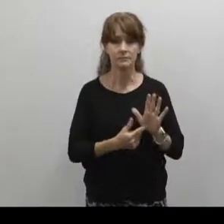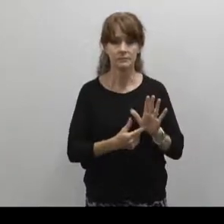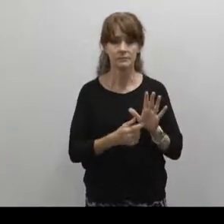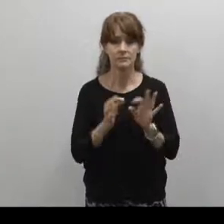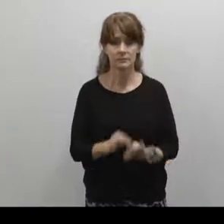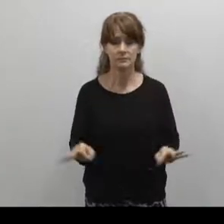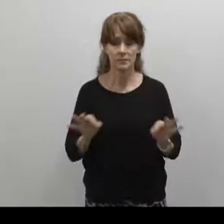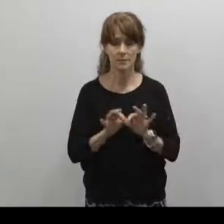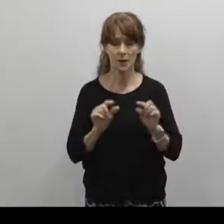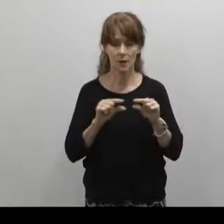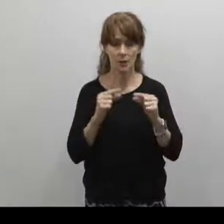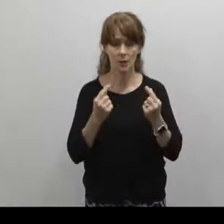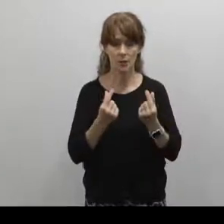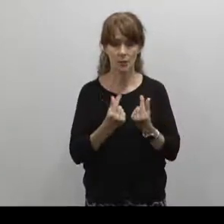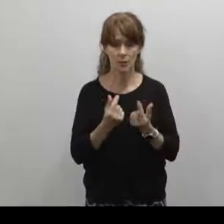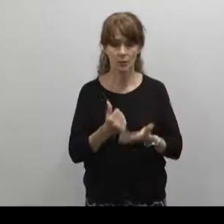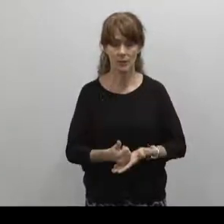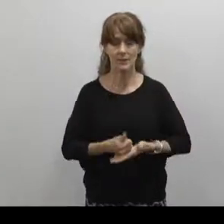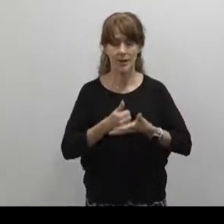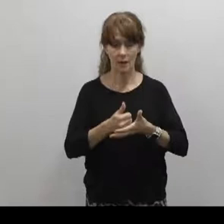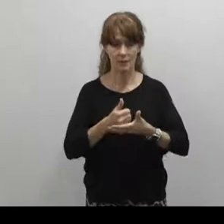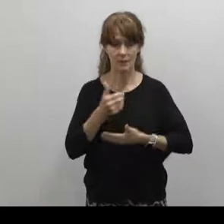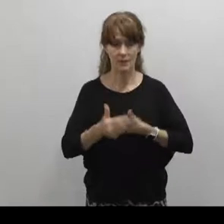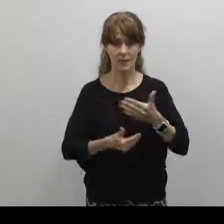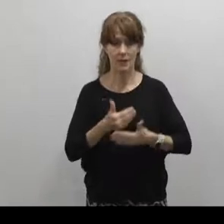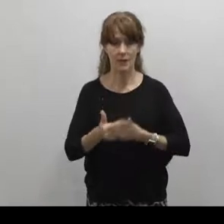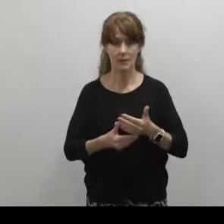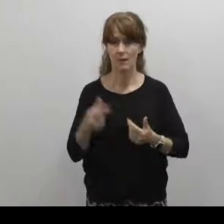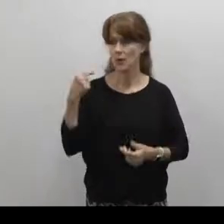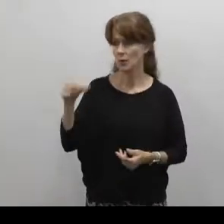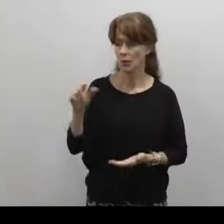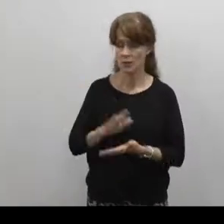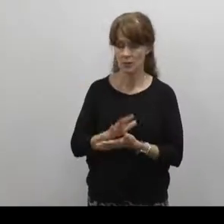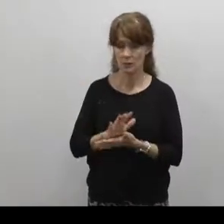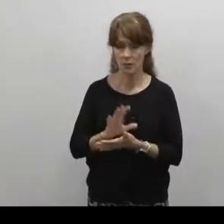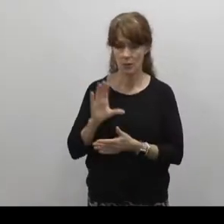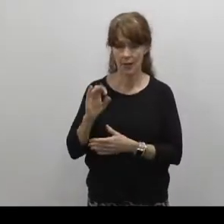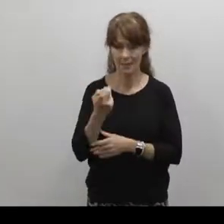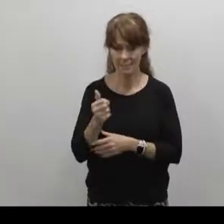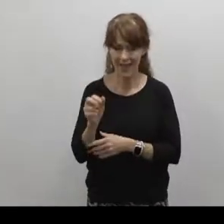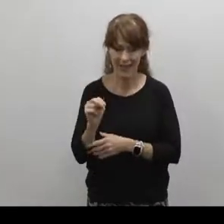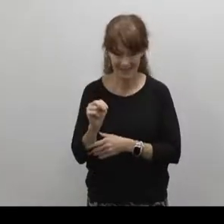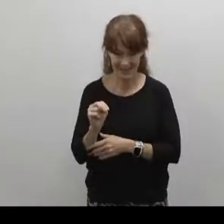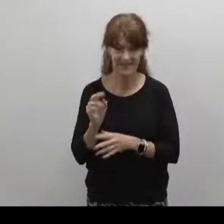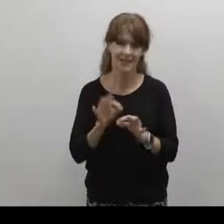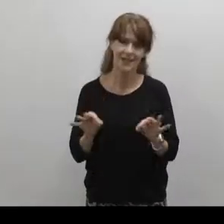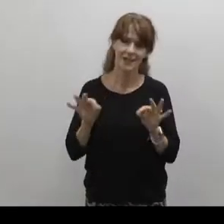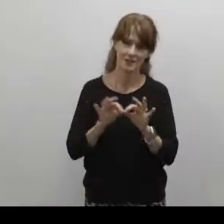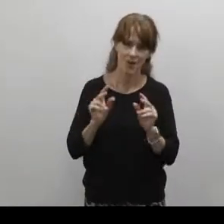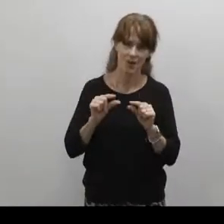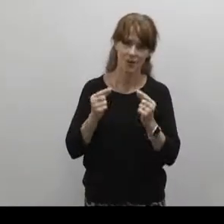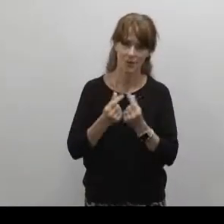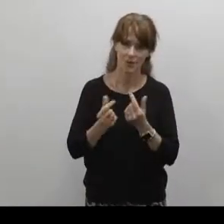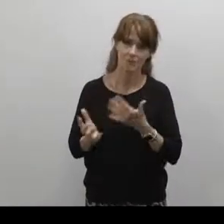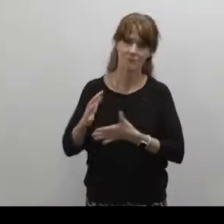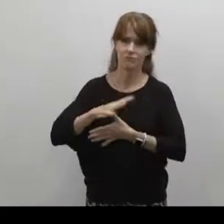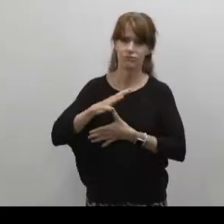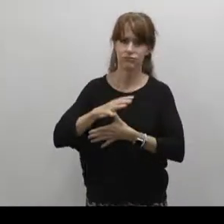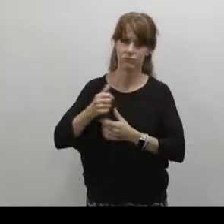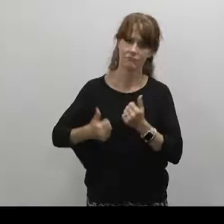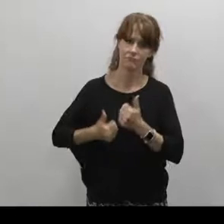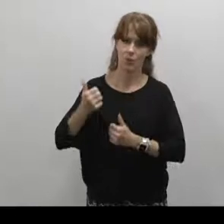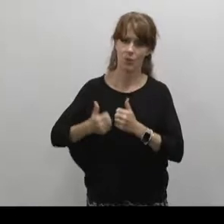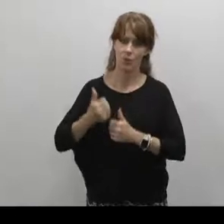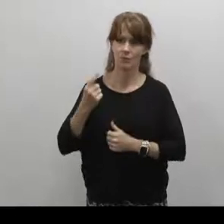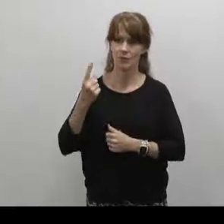ca mới này vì được tại xa lang cầm đại ban châu rum chia sẻ cam không đầm nà ca này cứ green